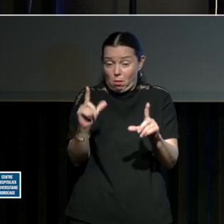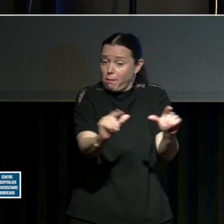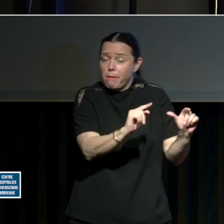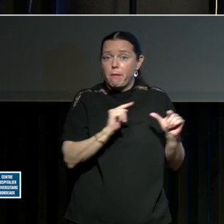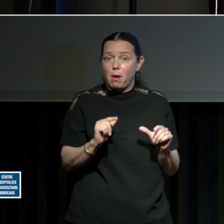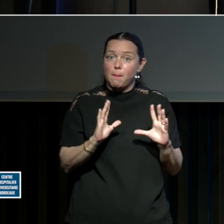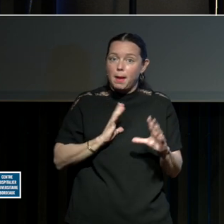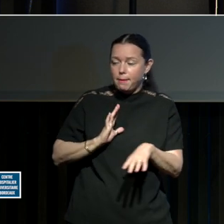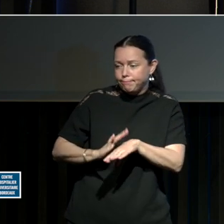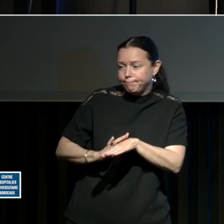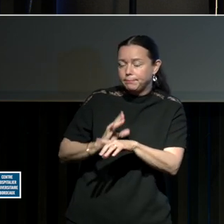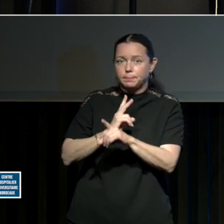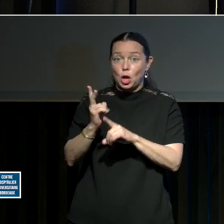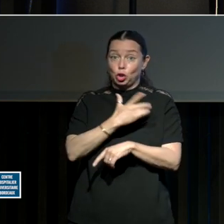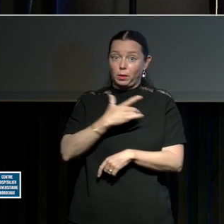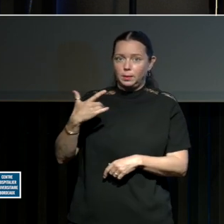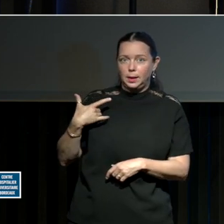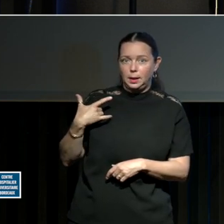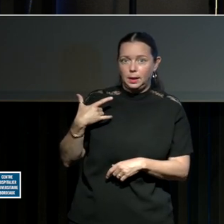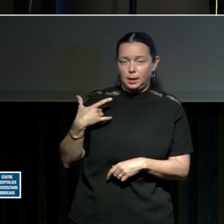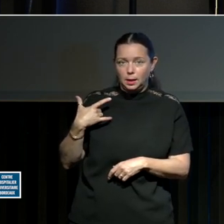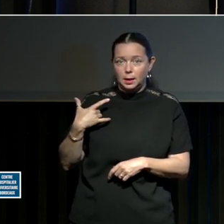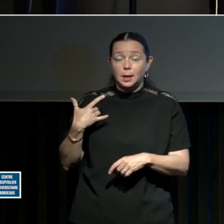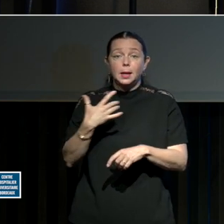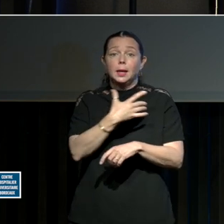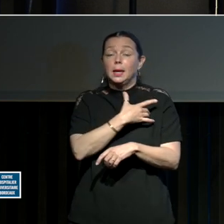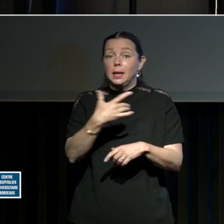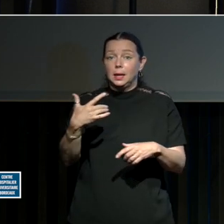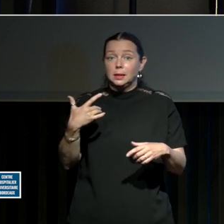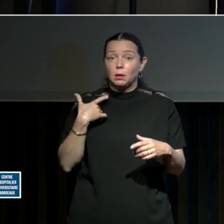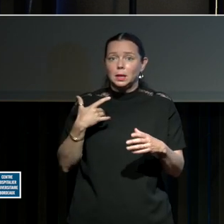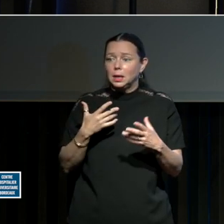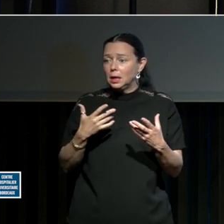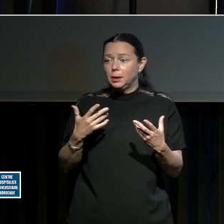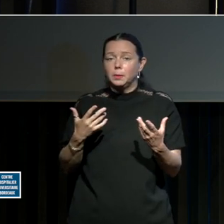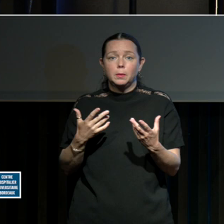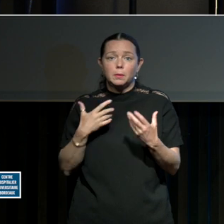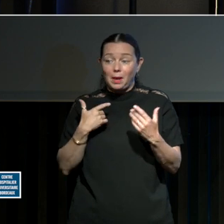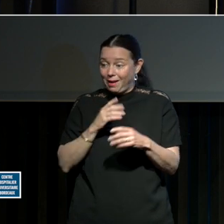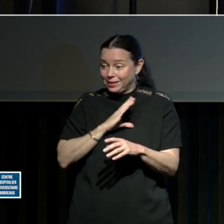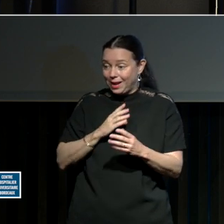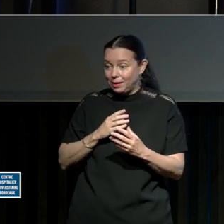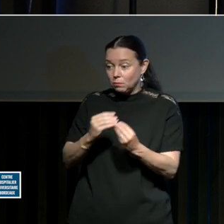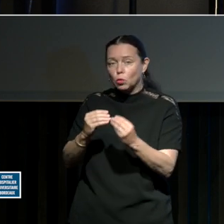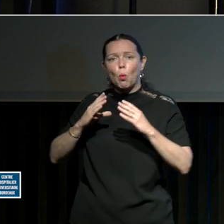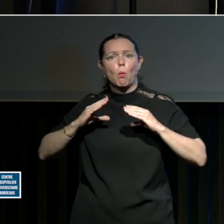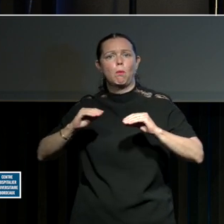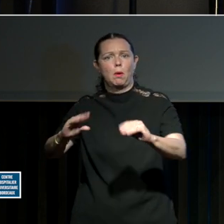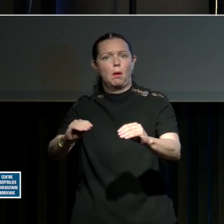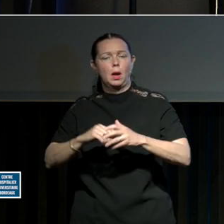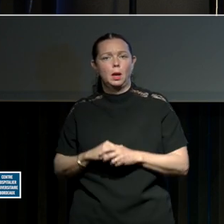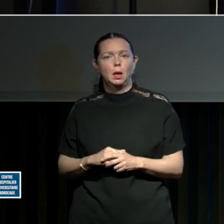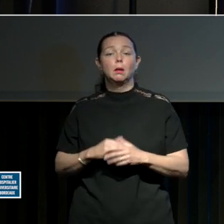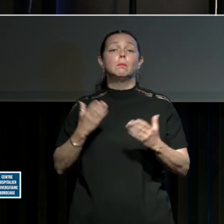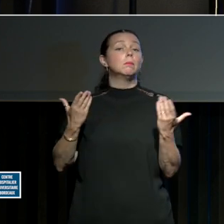pour la santé, dont le risque addictif, et finalement ce dont des approches très pragmatiques et de façon comparable à ce qu'on